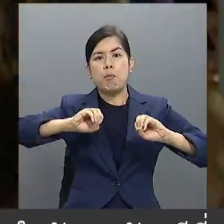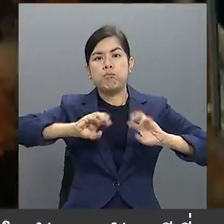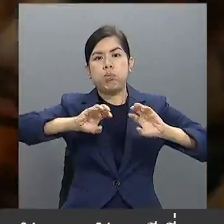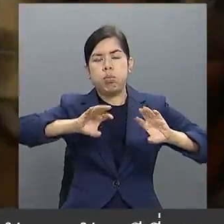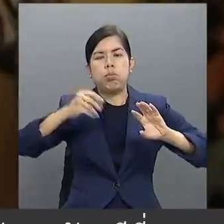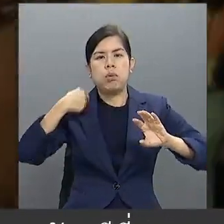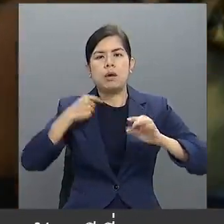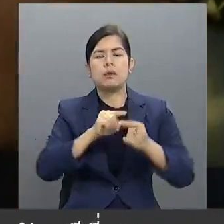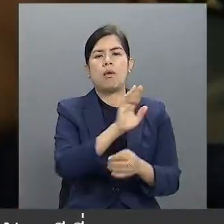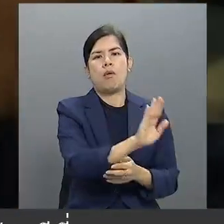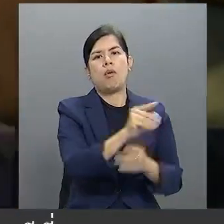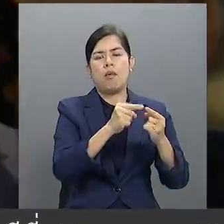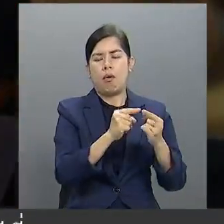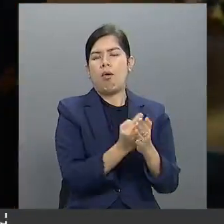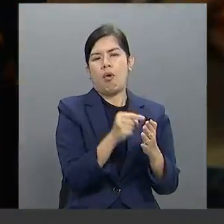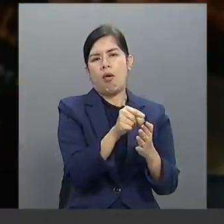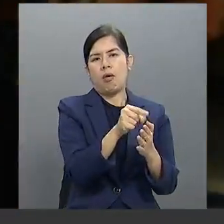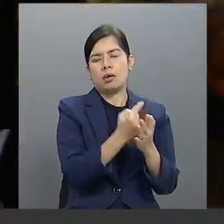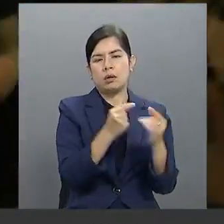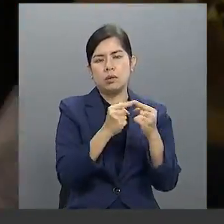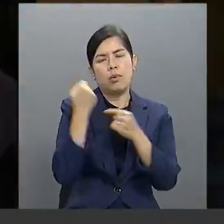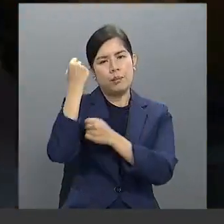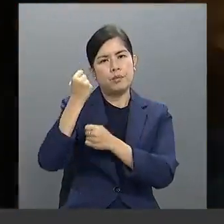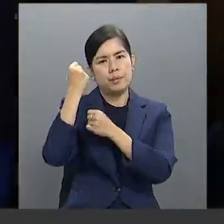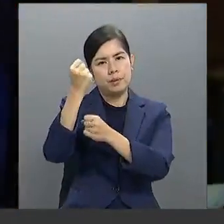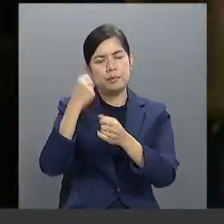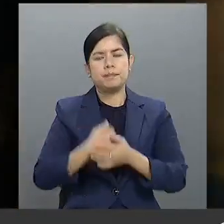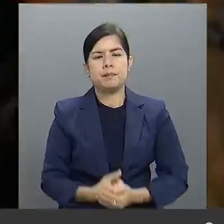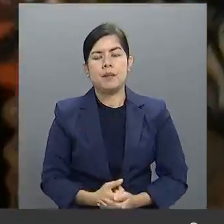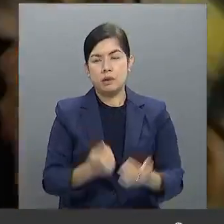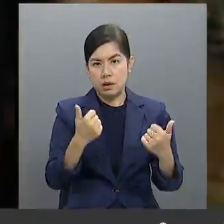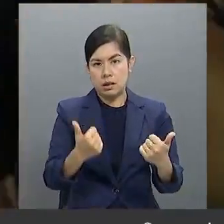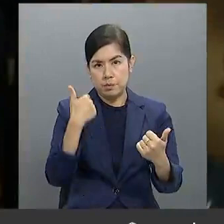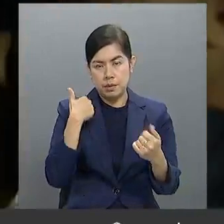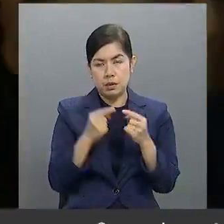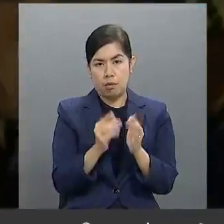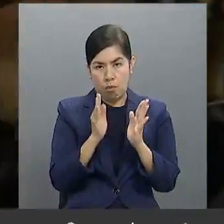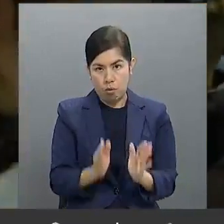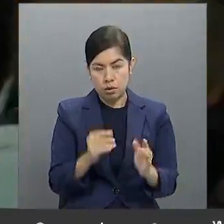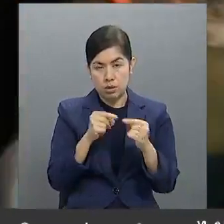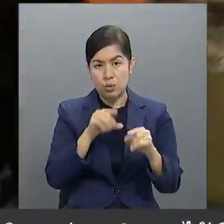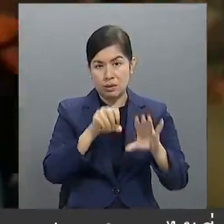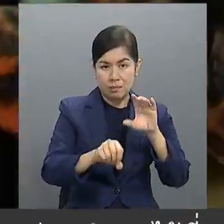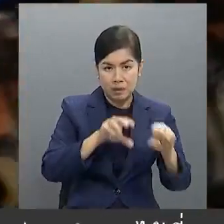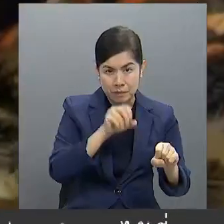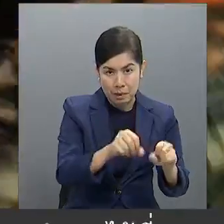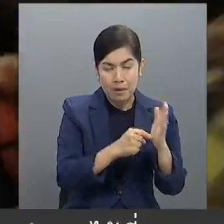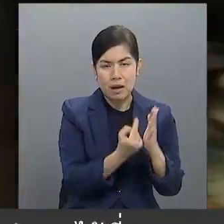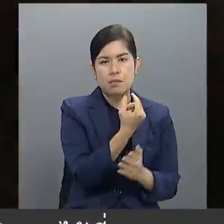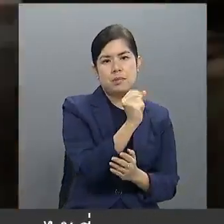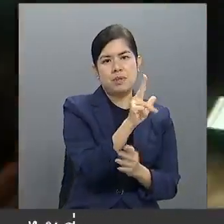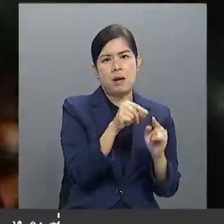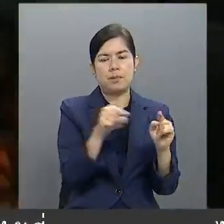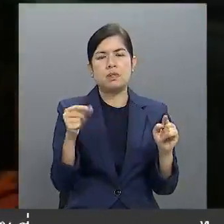ค่ะฟังนี้ขณะนี้ก็มีผู้ถูกดำเนินคดีจากการชมรมตั้งแต่วันที่ 13ถึงวันที่ 15